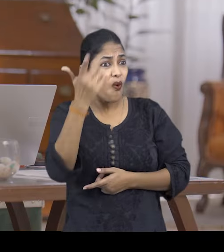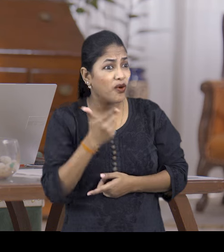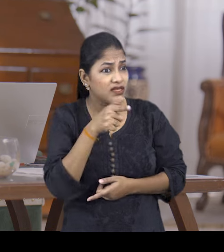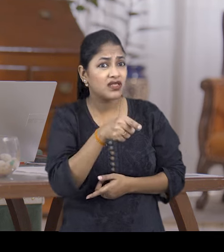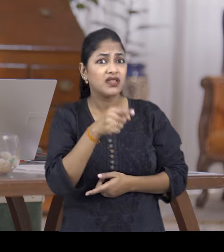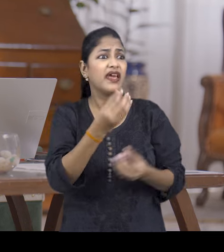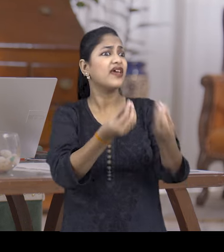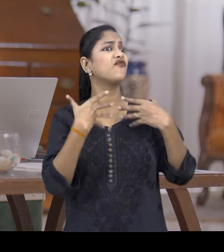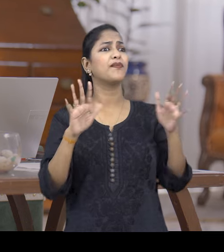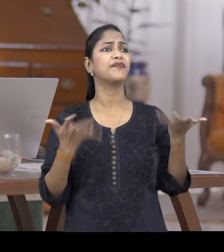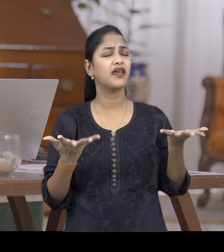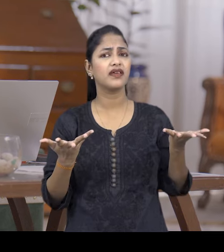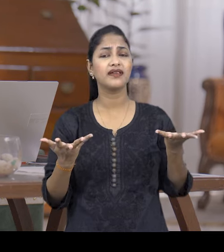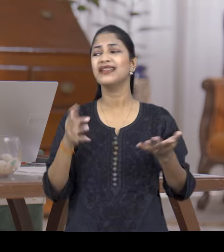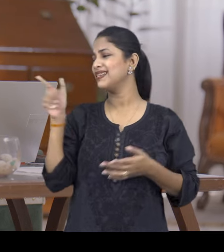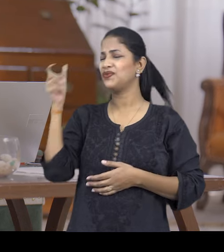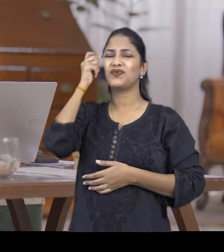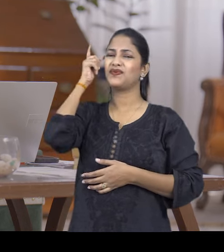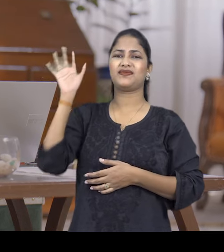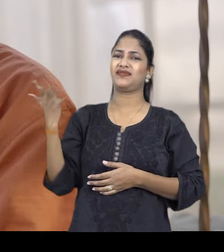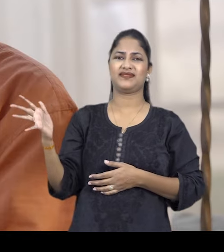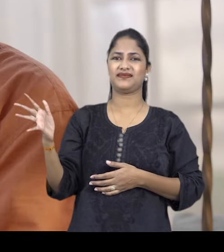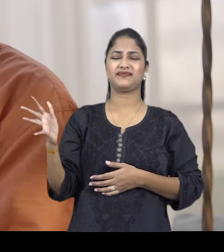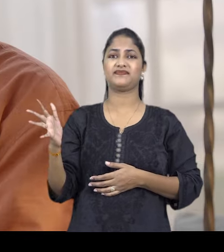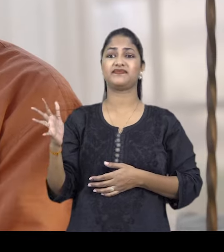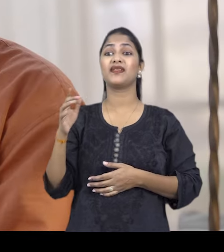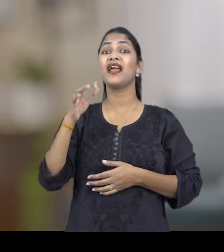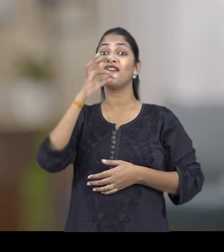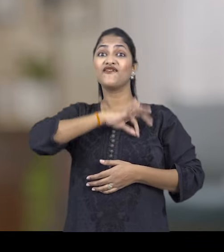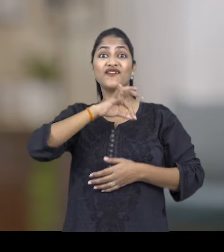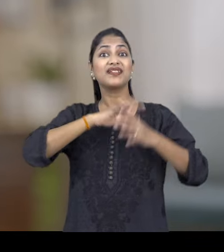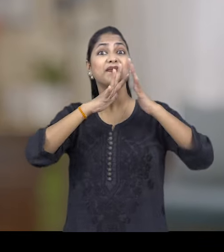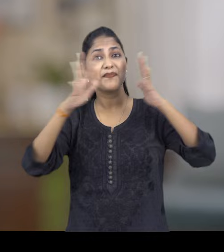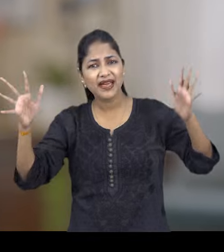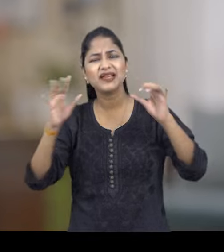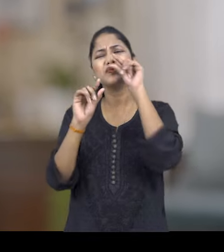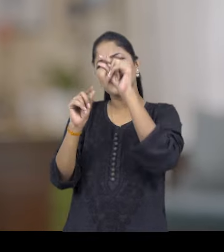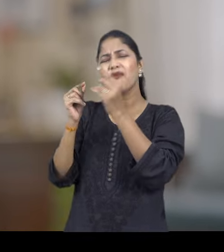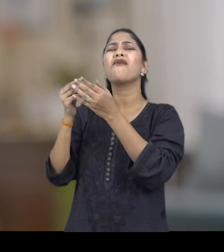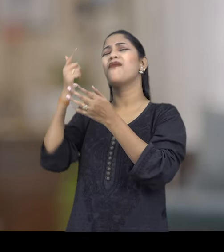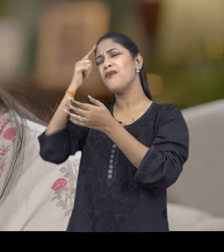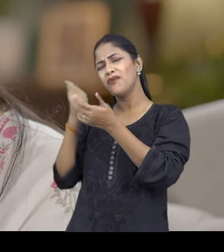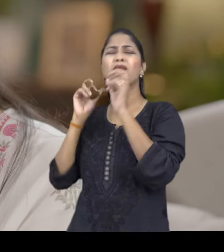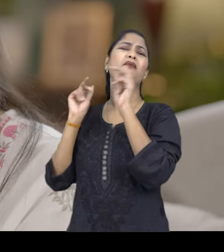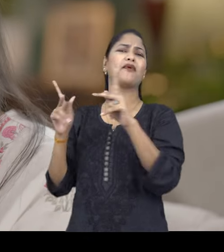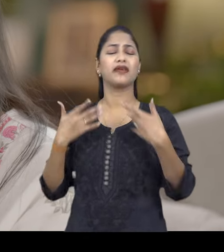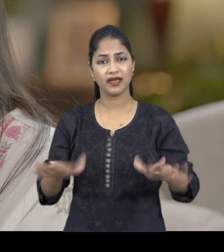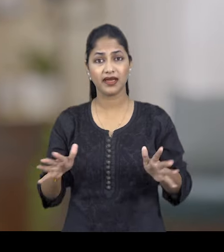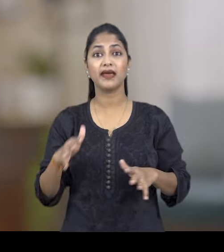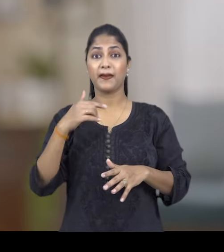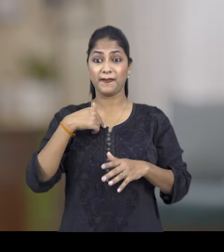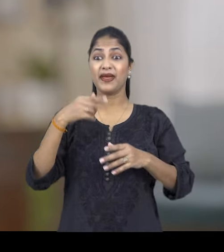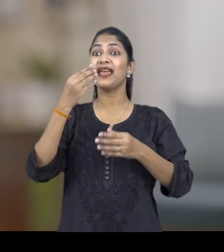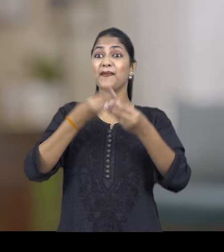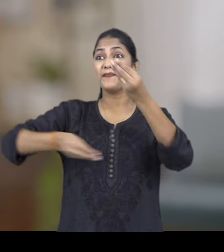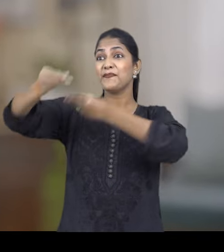તમે જણાવ્યું નહીં લોનના વિષયમાં. તું નહીં સમજે. મોટા નફા માટે નાનો જોખમ લેવો જ પડે છે.